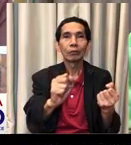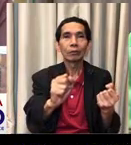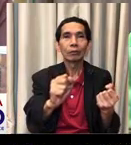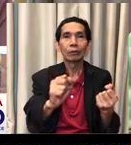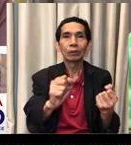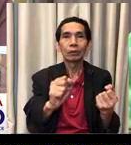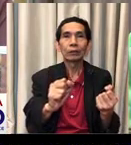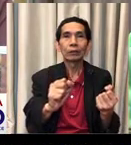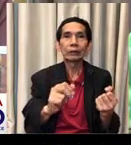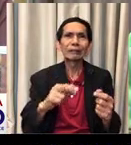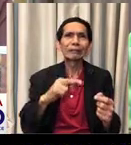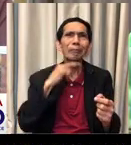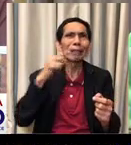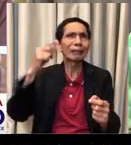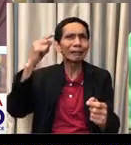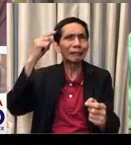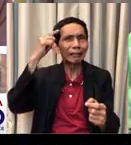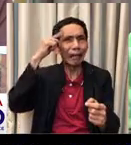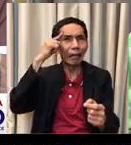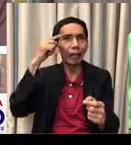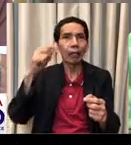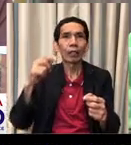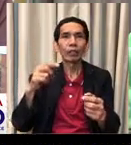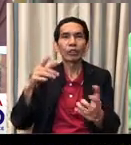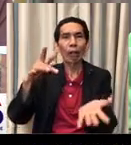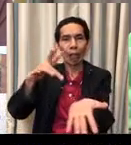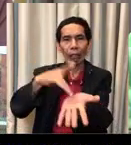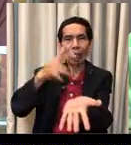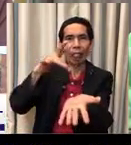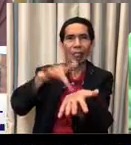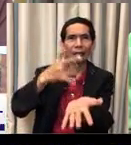Di ba doesn't make sense? Minsan yung panglalamang,